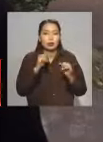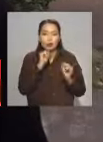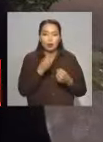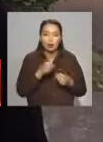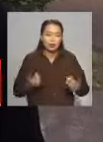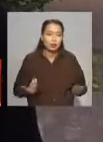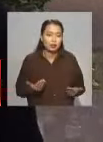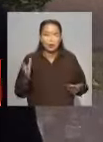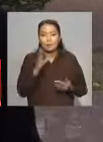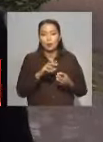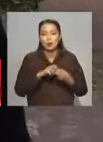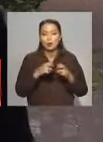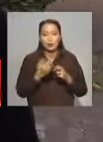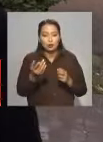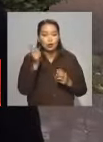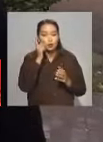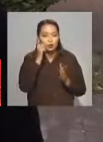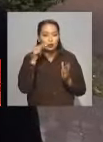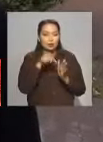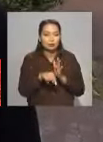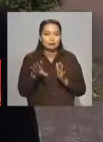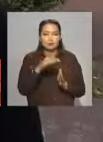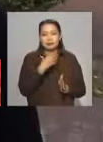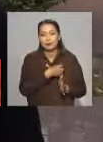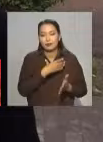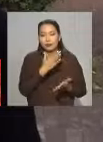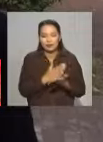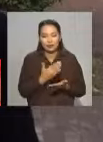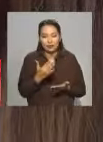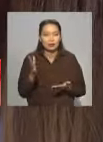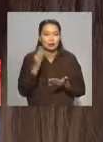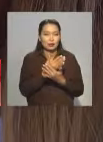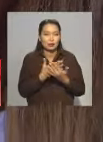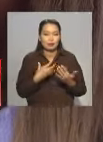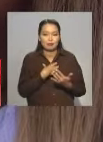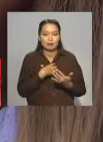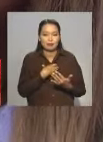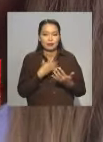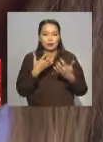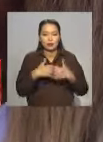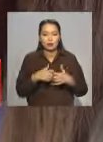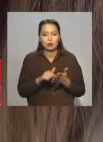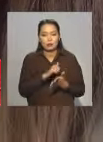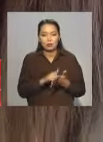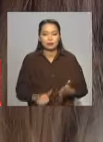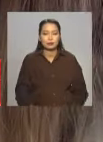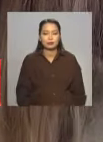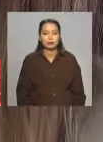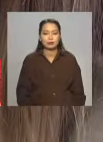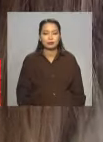өйткені барлық нәрсенің барлығы осы телефонның ішінде негізінде. Бүкіл керек заттардың барлығы. Мен айта аламын, то